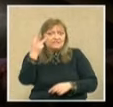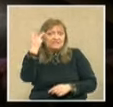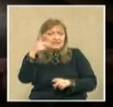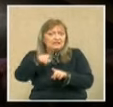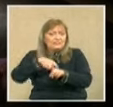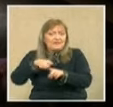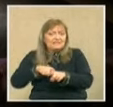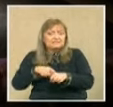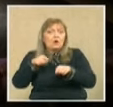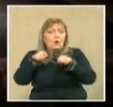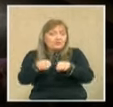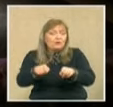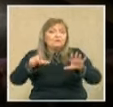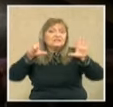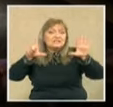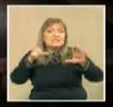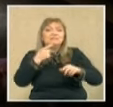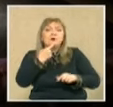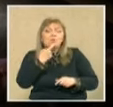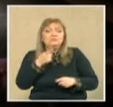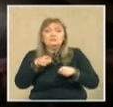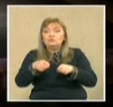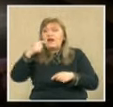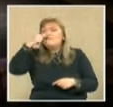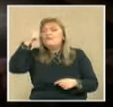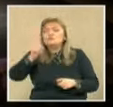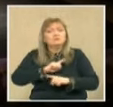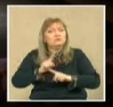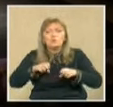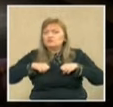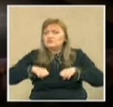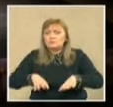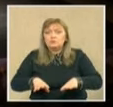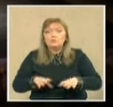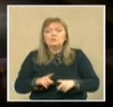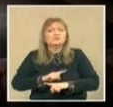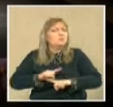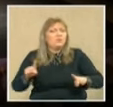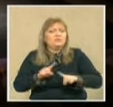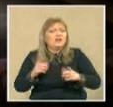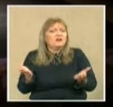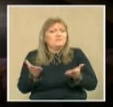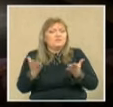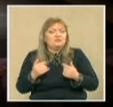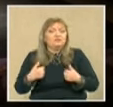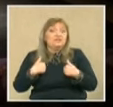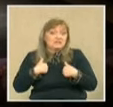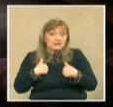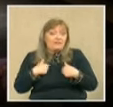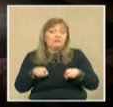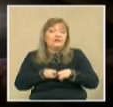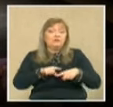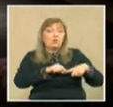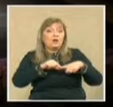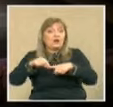от неговата 7-ма година. Те са важни, не могат да бъдат пропуснати по никакъв начин. Затова за мен, като ръководител